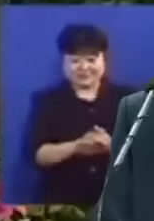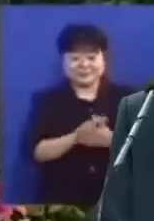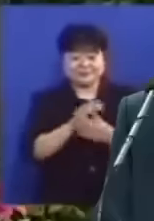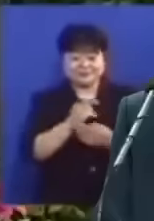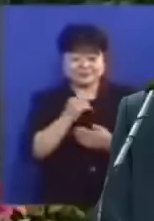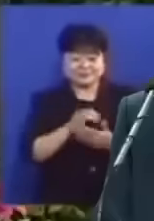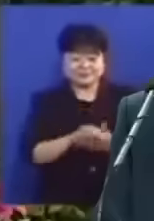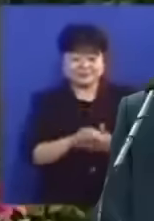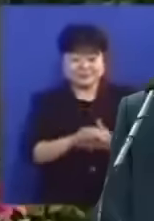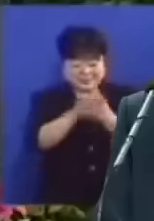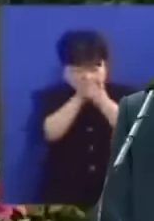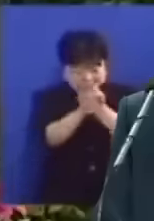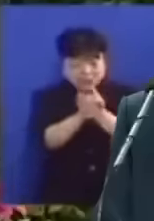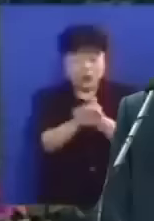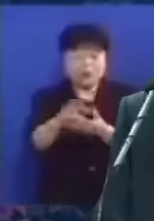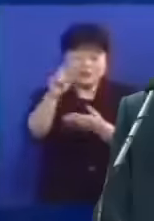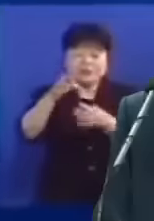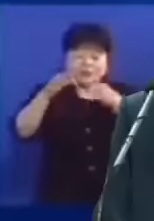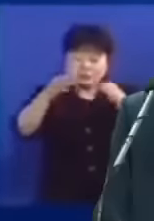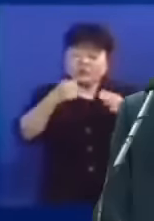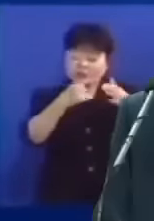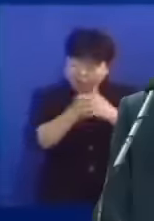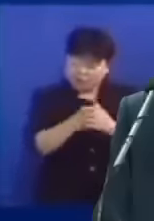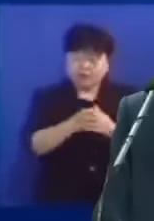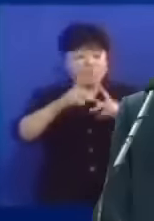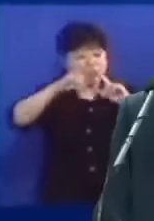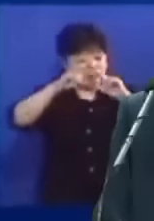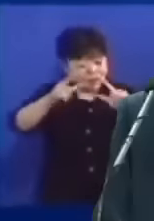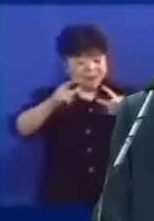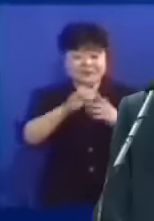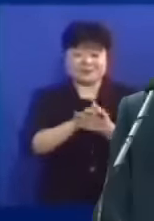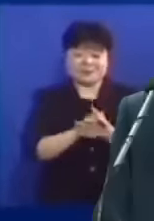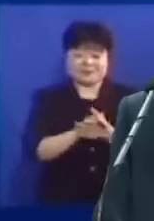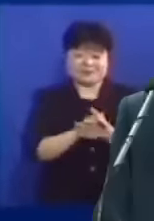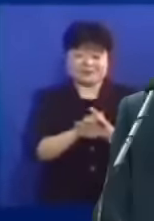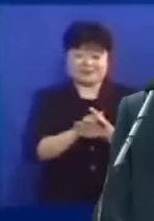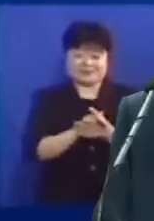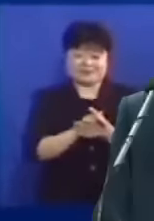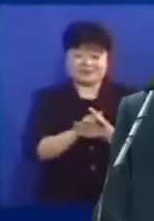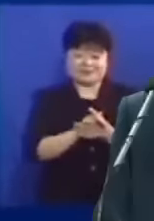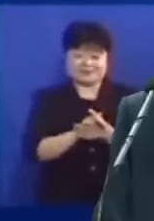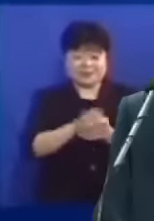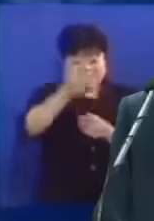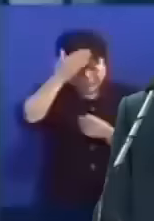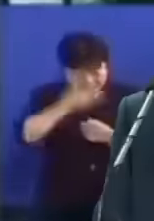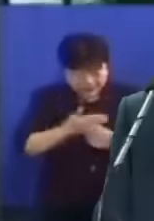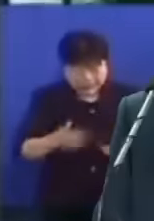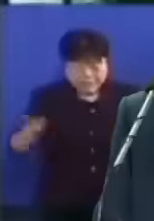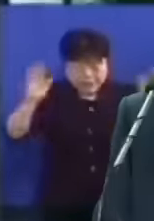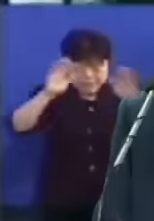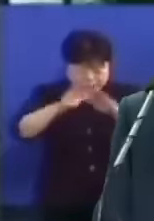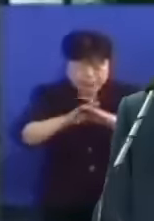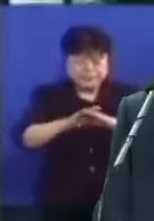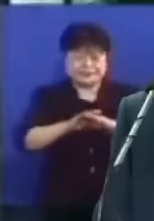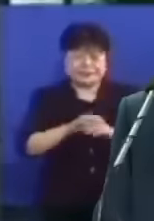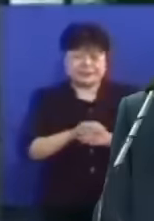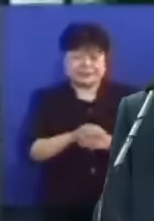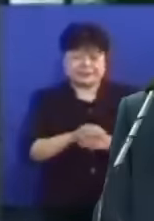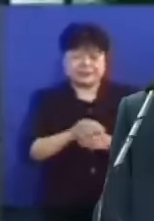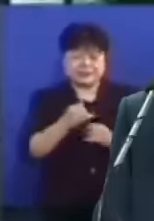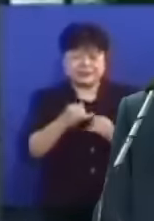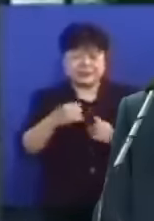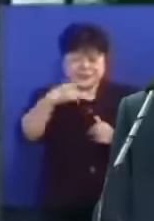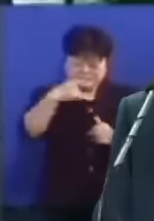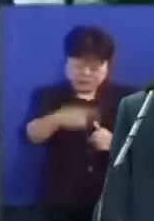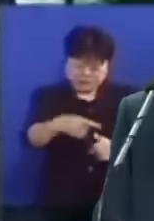되었습니다. 기도하고 찬미함으로 나는 이 자리에 열려갔다. 내가 캄캄한 밤을 당하고 사람들에게